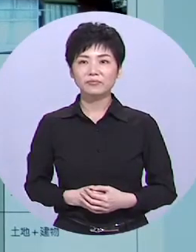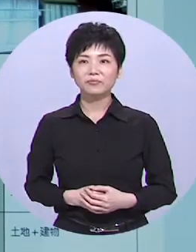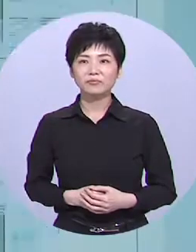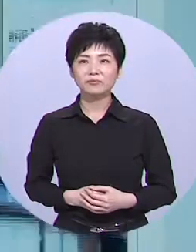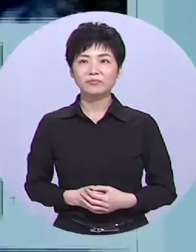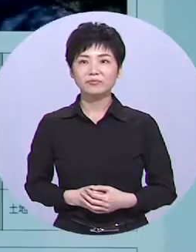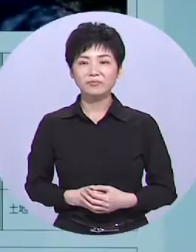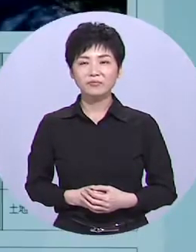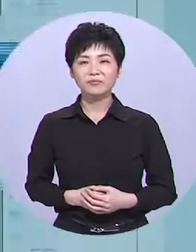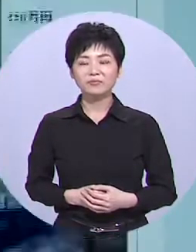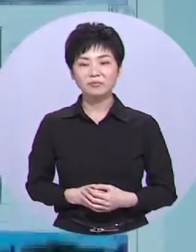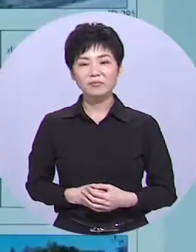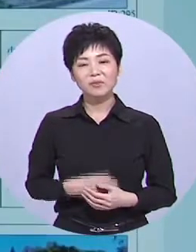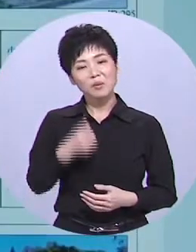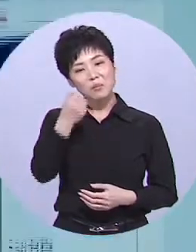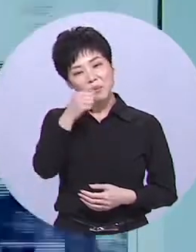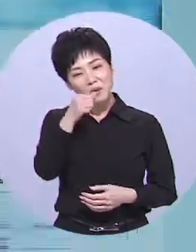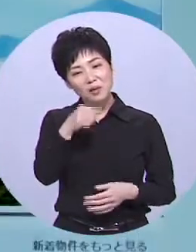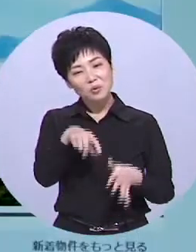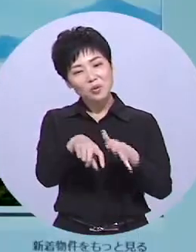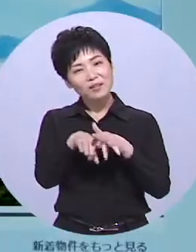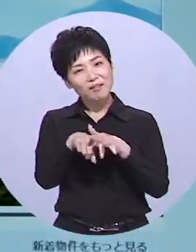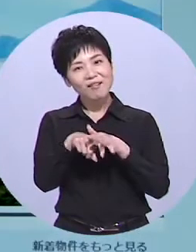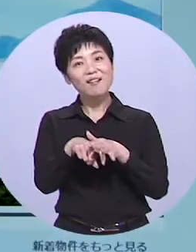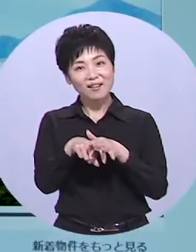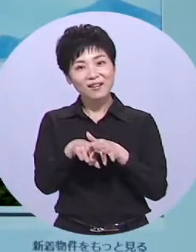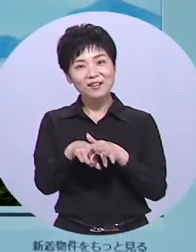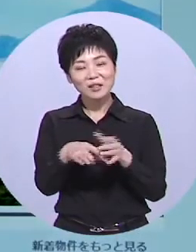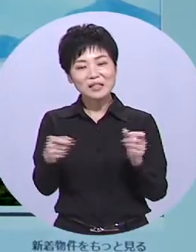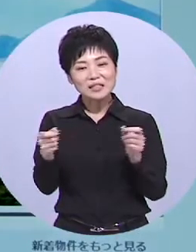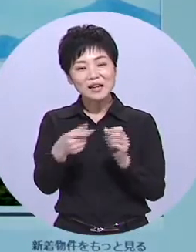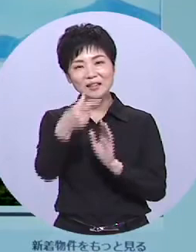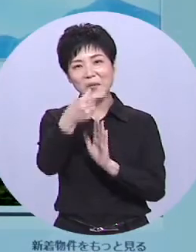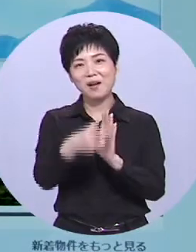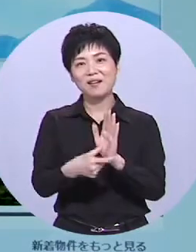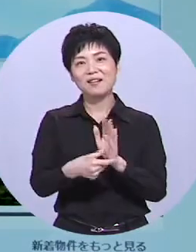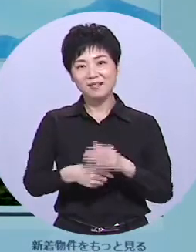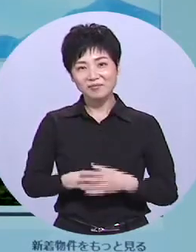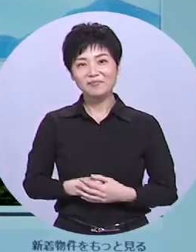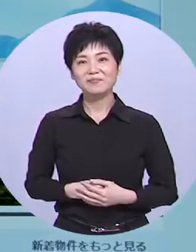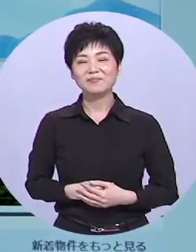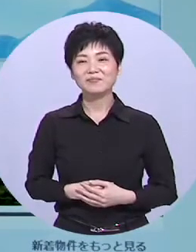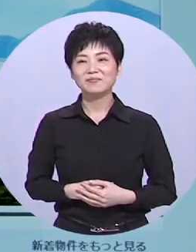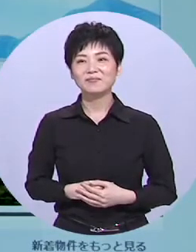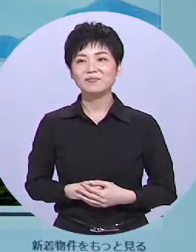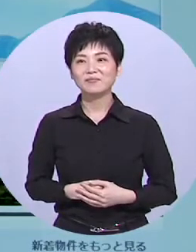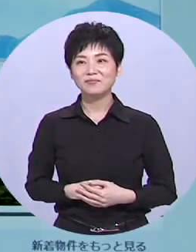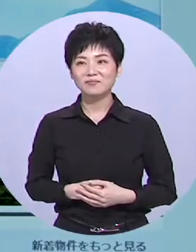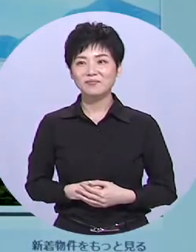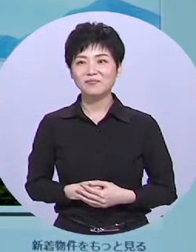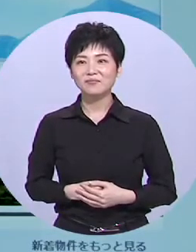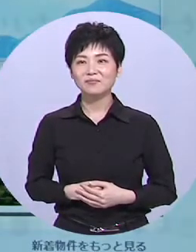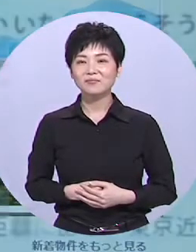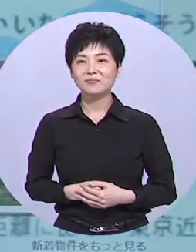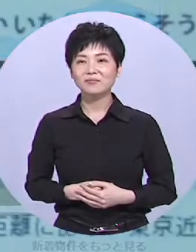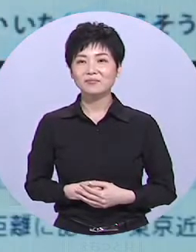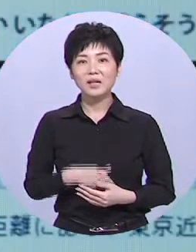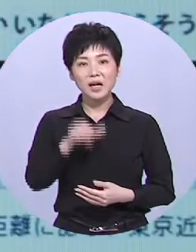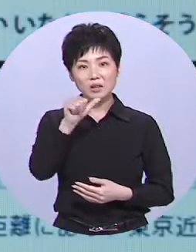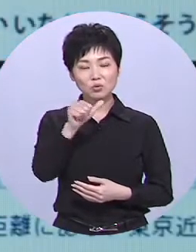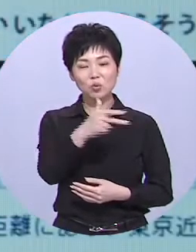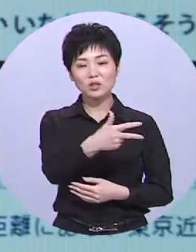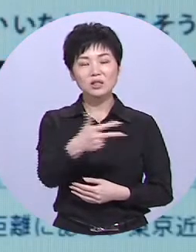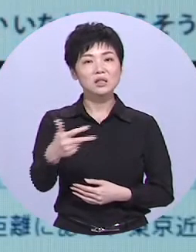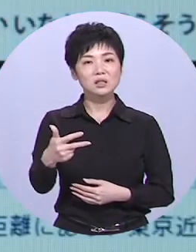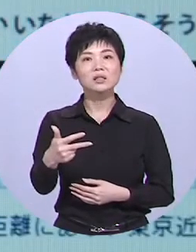程よく近い田舎で暮らそう、近田舎秩父をテーマに、 秩父市や横瀬町など5つの市